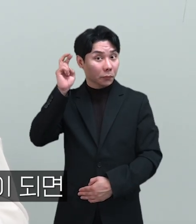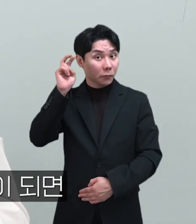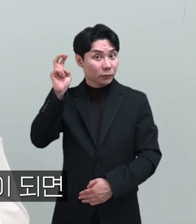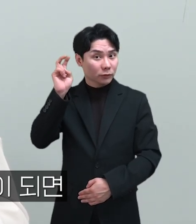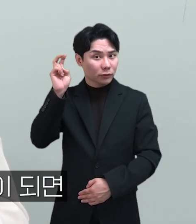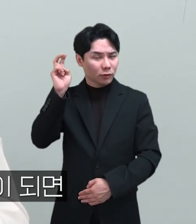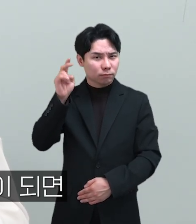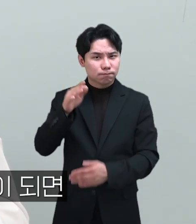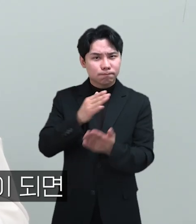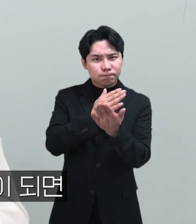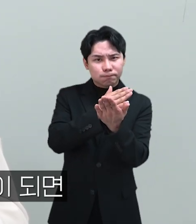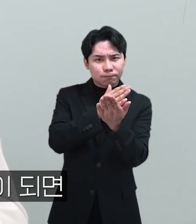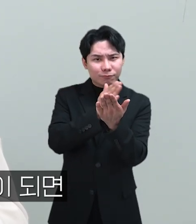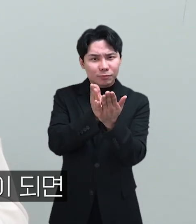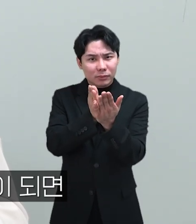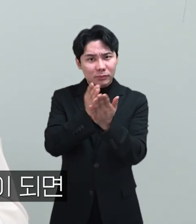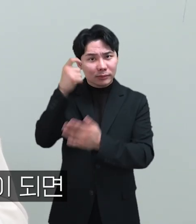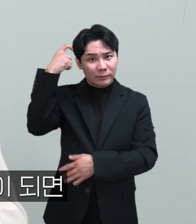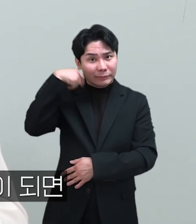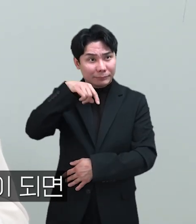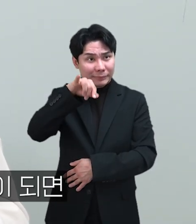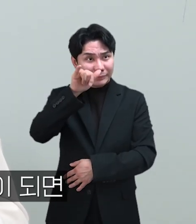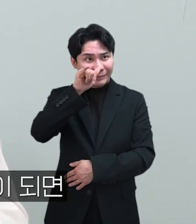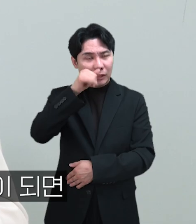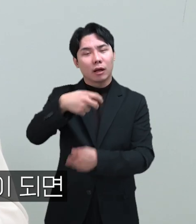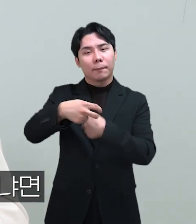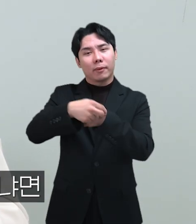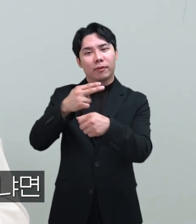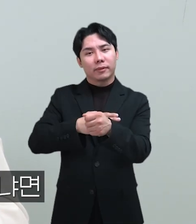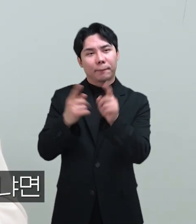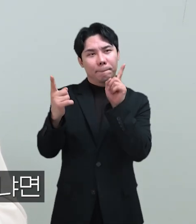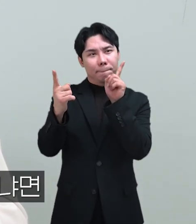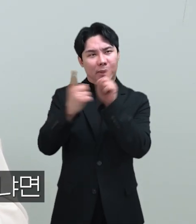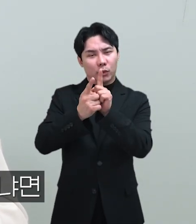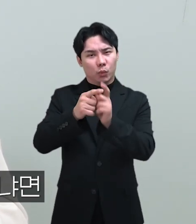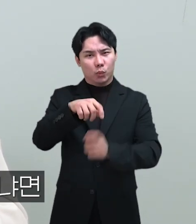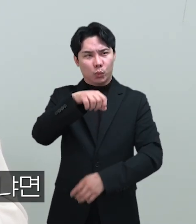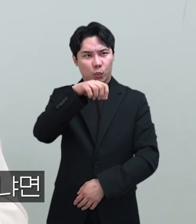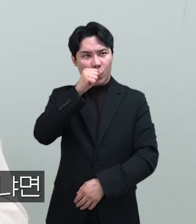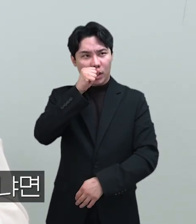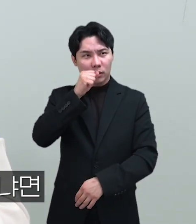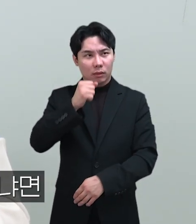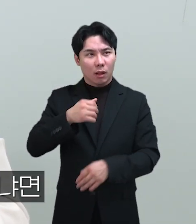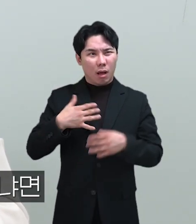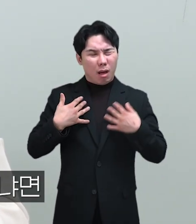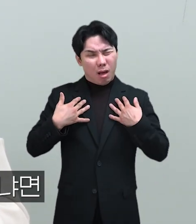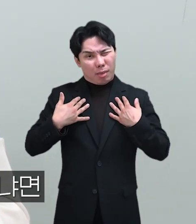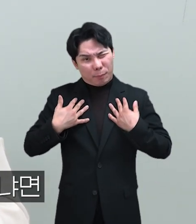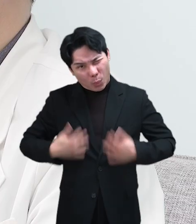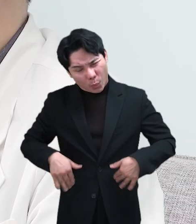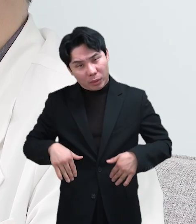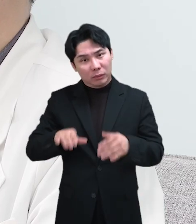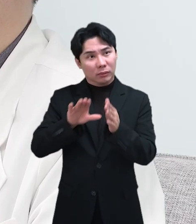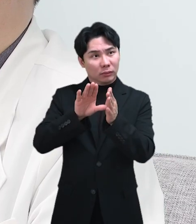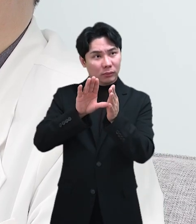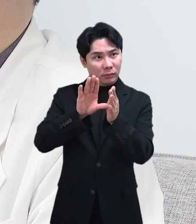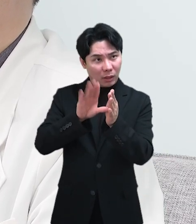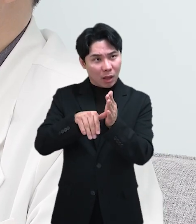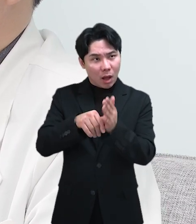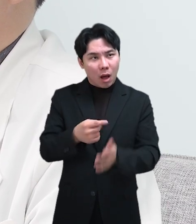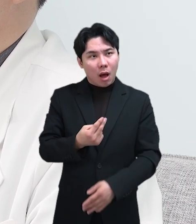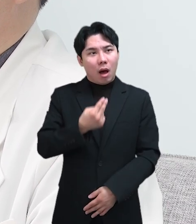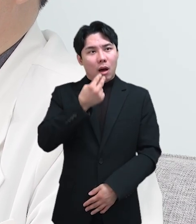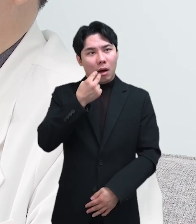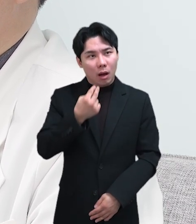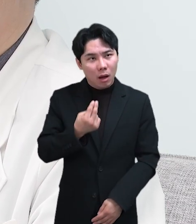혹시 제가 말씀드리는 것 중에 하나라도 해당이 되면 보류를 하는 게 좋은데요. 그게 어떤 경우냐면은 너무